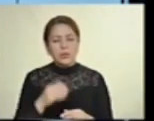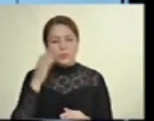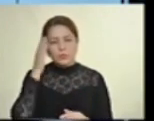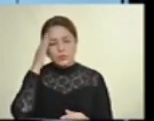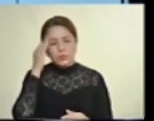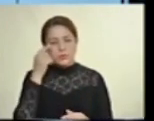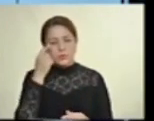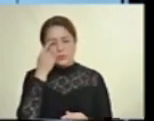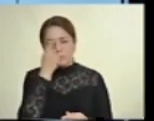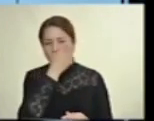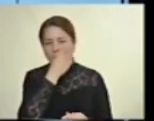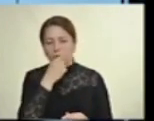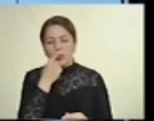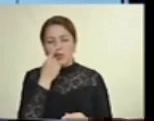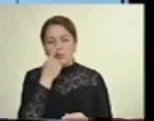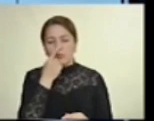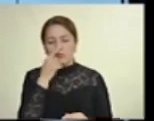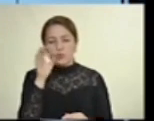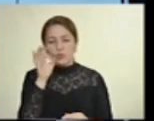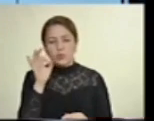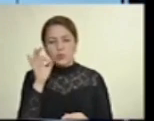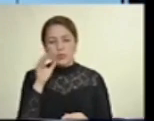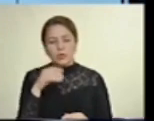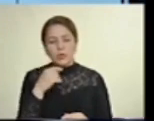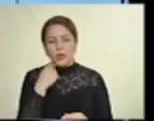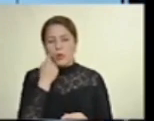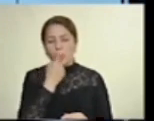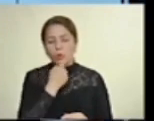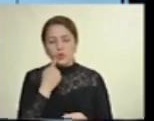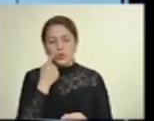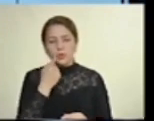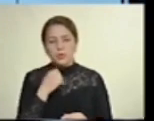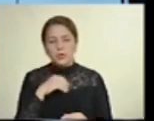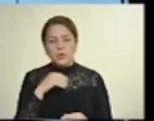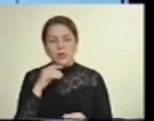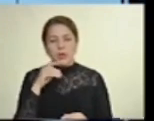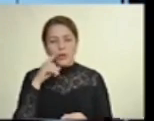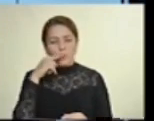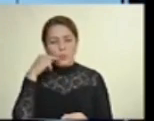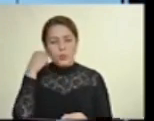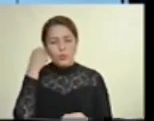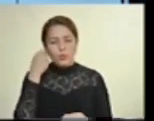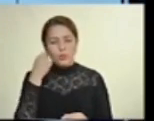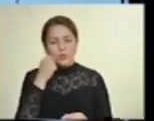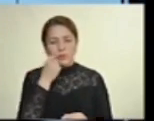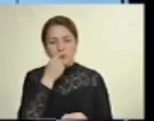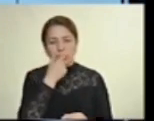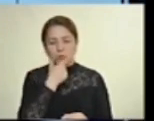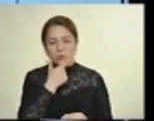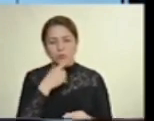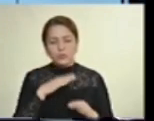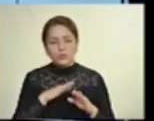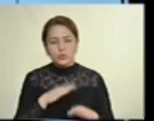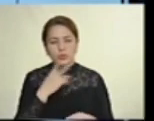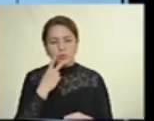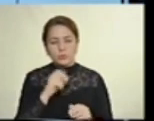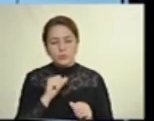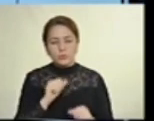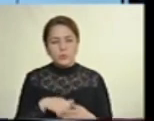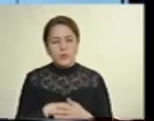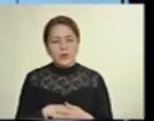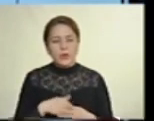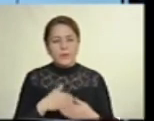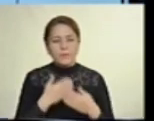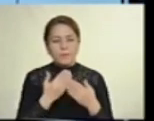ko'zlari, burun teshigi, mana og'zi, mo'ylovlarni joylashganini ko'rishimiz mumkin. Mana